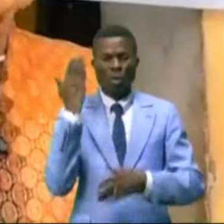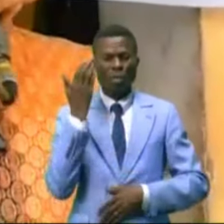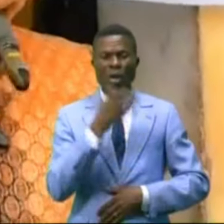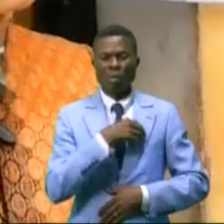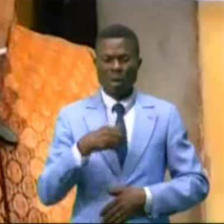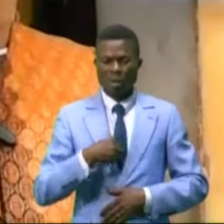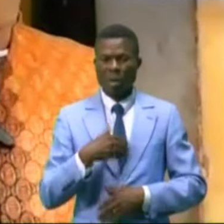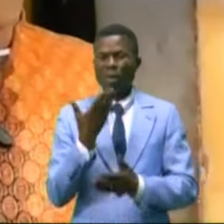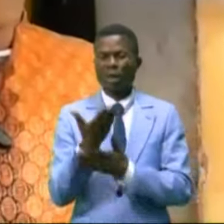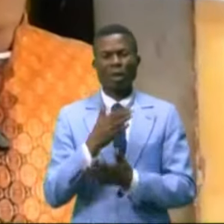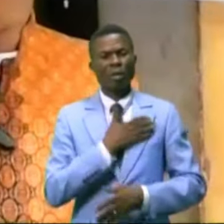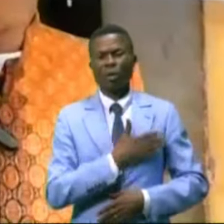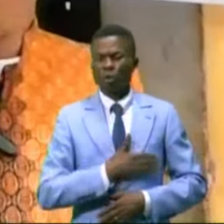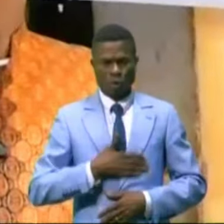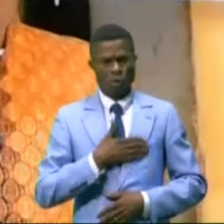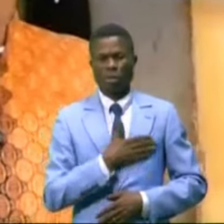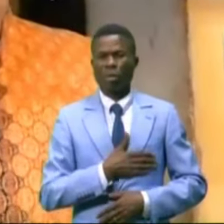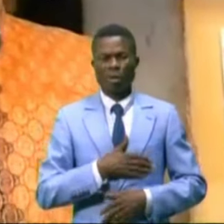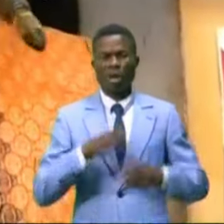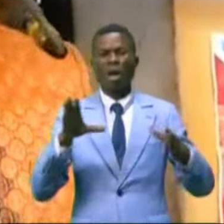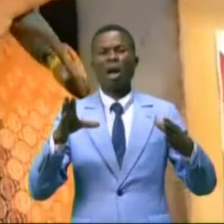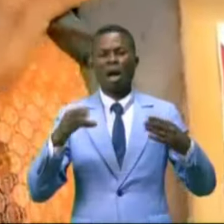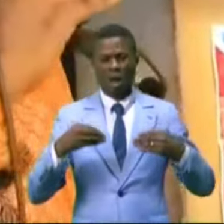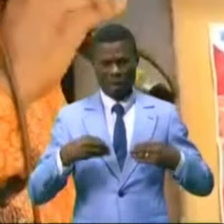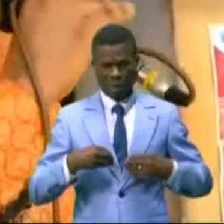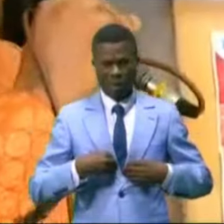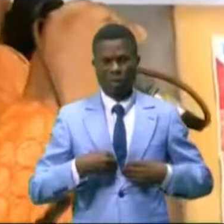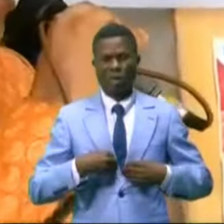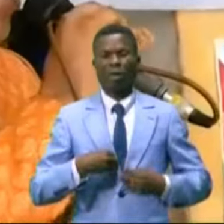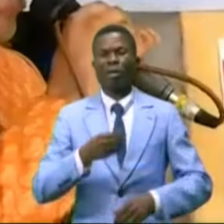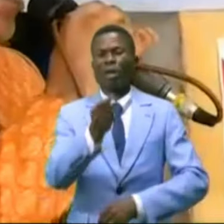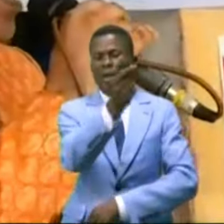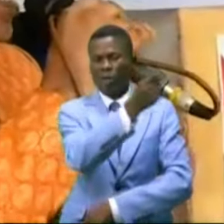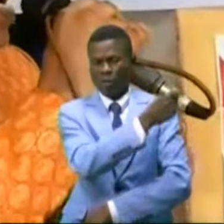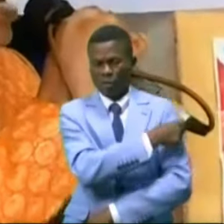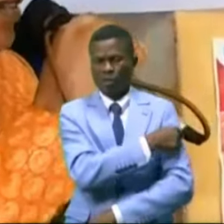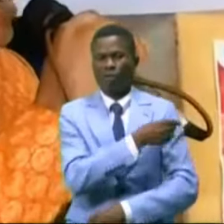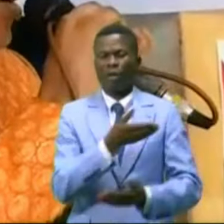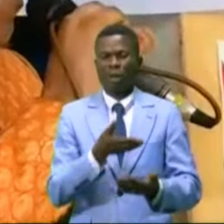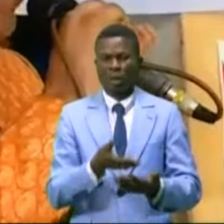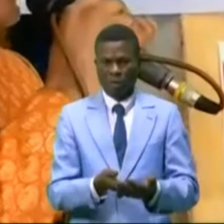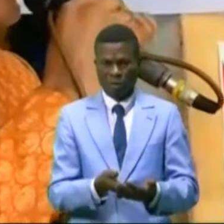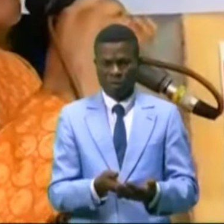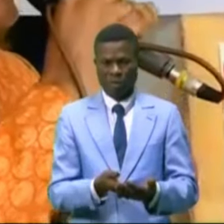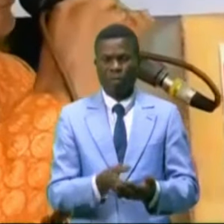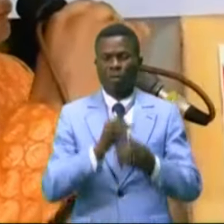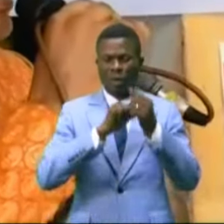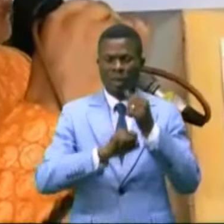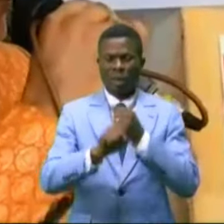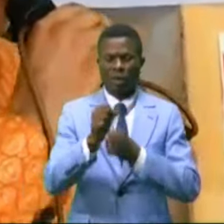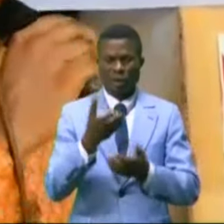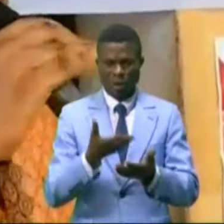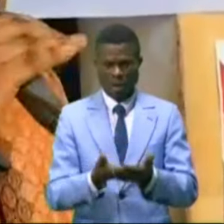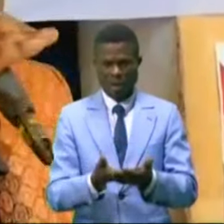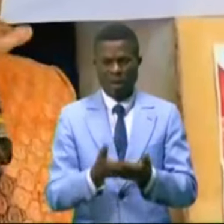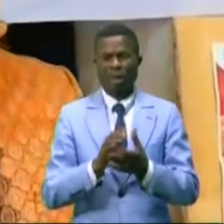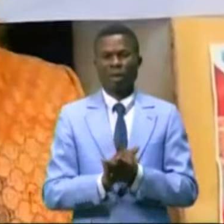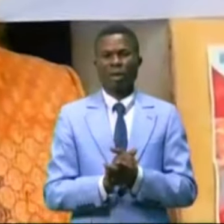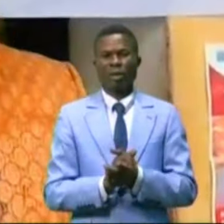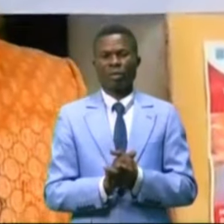de pouloir répondre positivement à cette campagne de